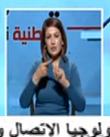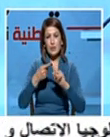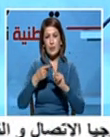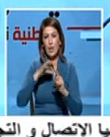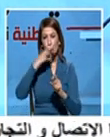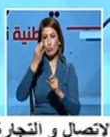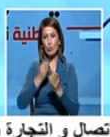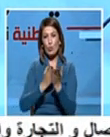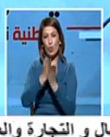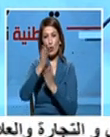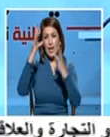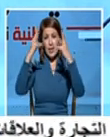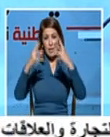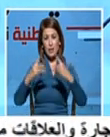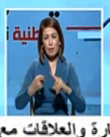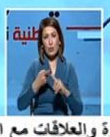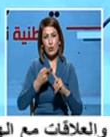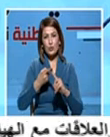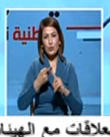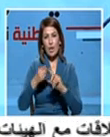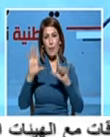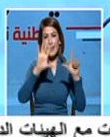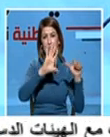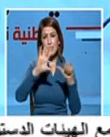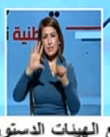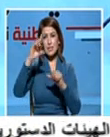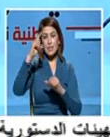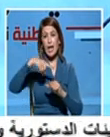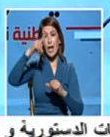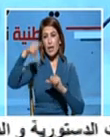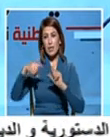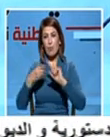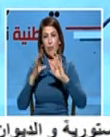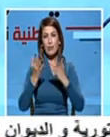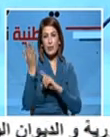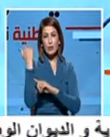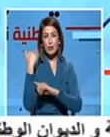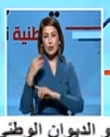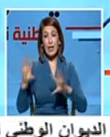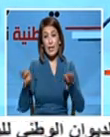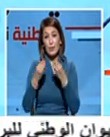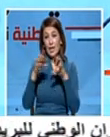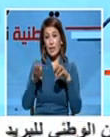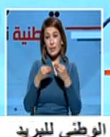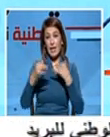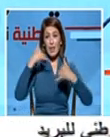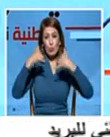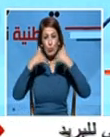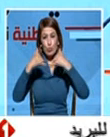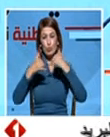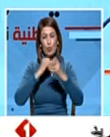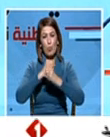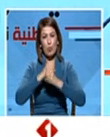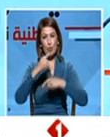نعطيك الارقام الاولانيين نتاع 6 ايام اللي فاتوا من نهار اللي بدا الرقم يشتغل 30 مارس الى